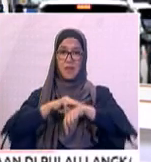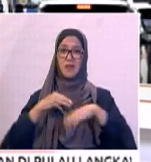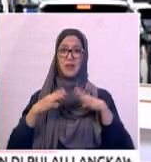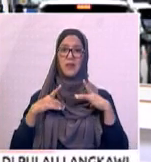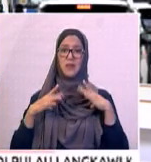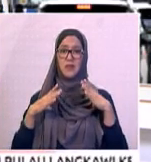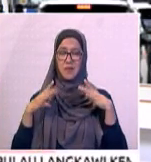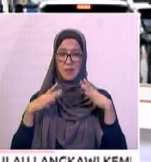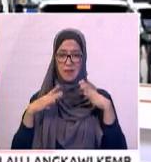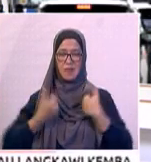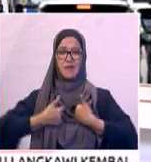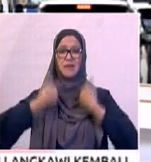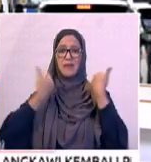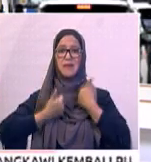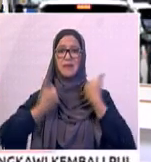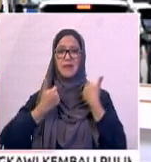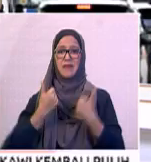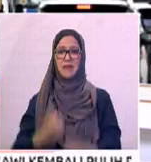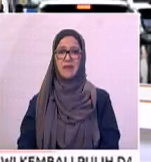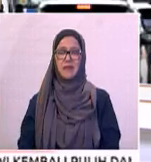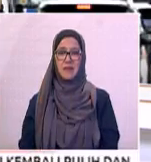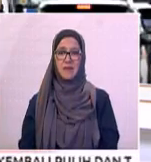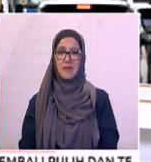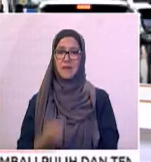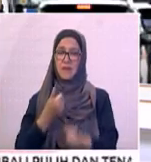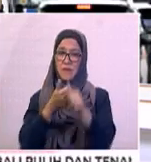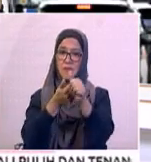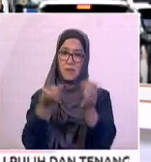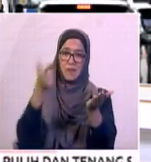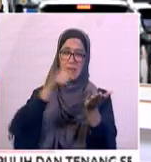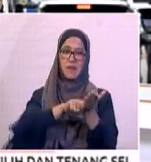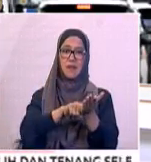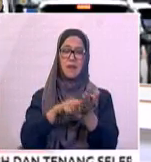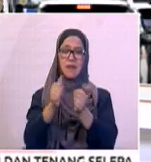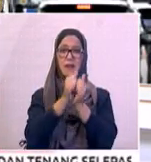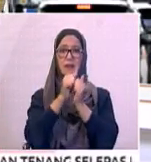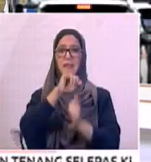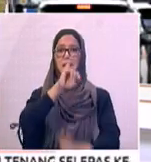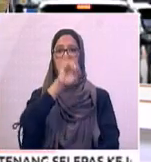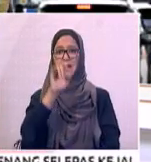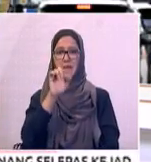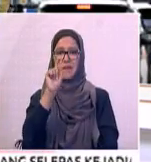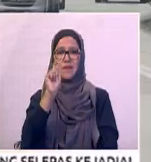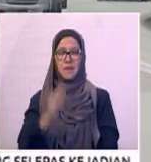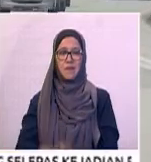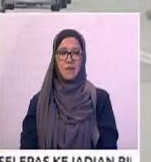laporan Faris Izzat Syahrudin yang meninjau keadaan lalu lintas di Plaza Tol Gombak.